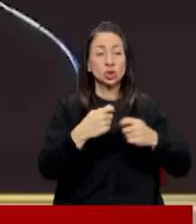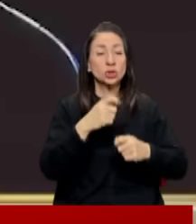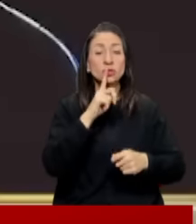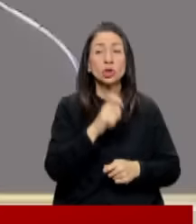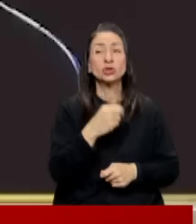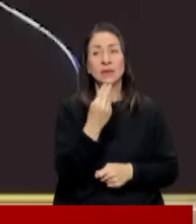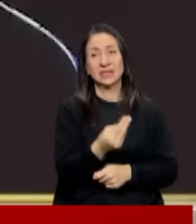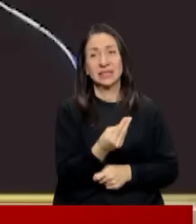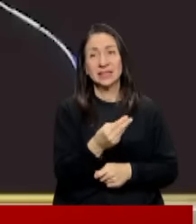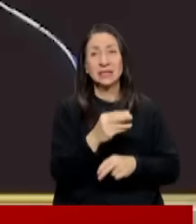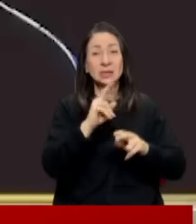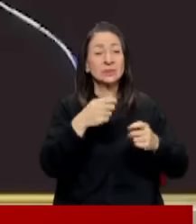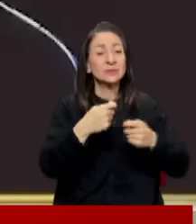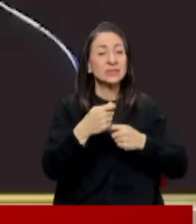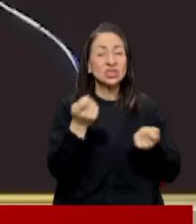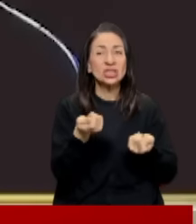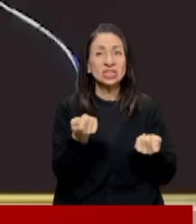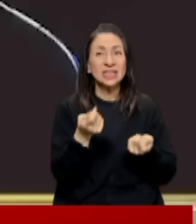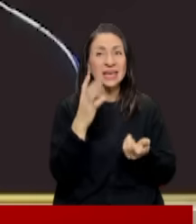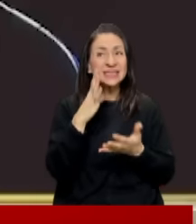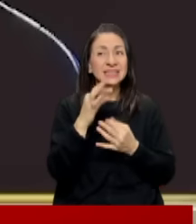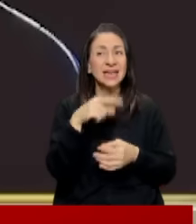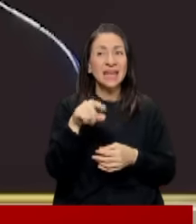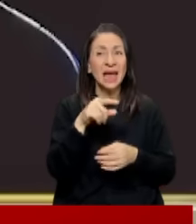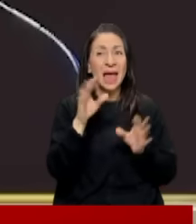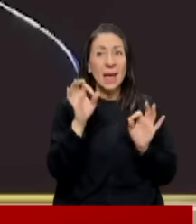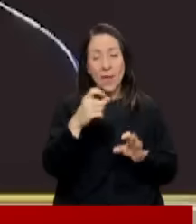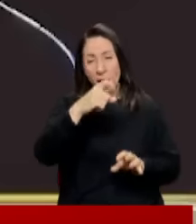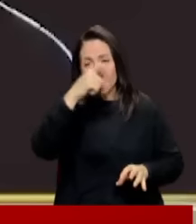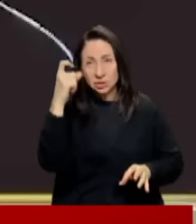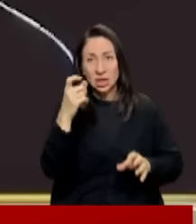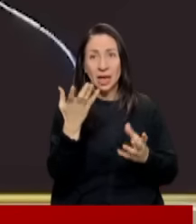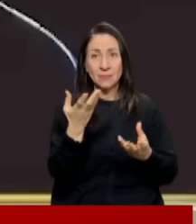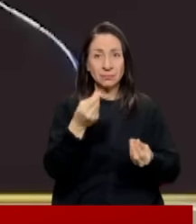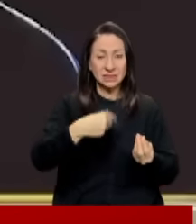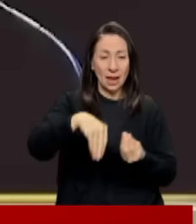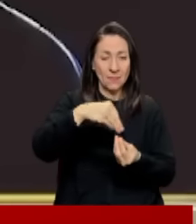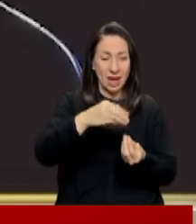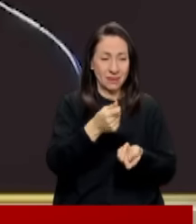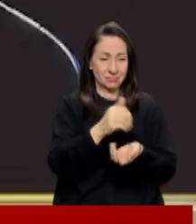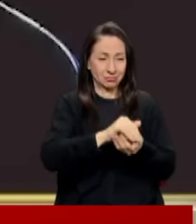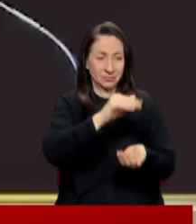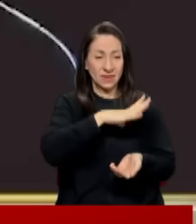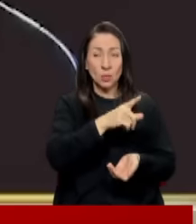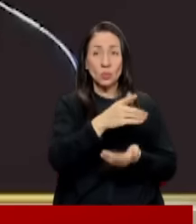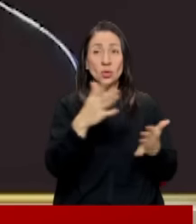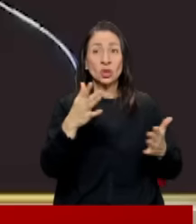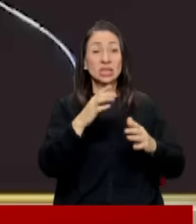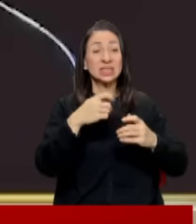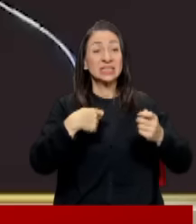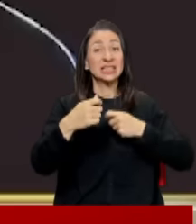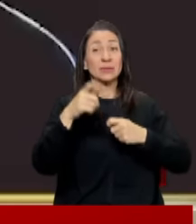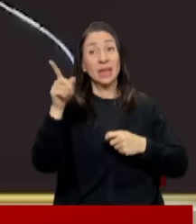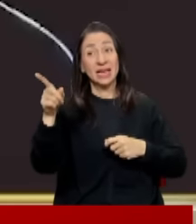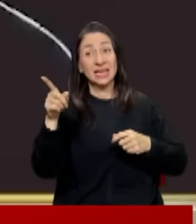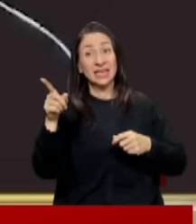verdiğimiz sözdür. Küçük işletmelerde çalışan insanlar hem emekçidir hem sermayedardır. Bu insanlara büyük